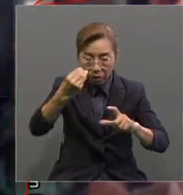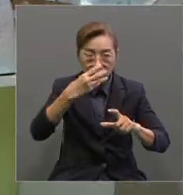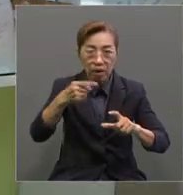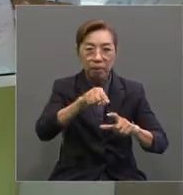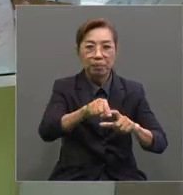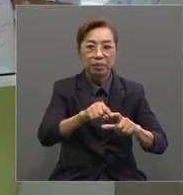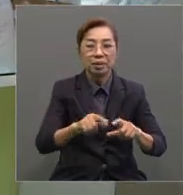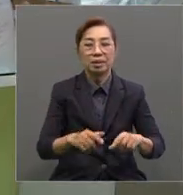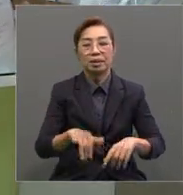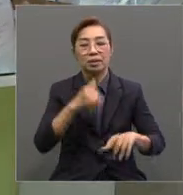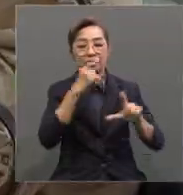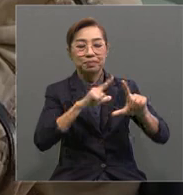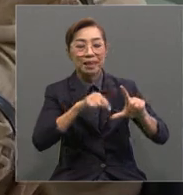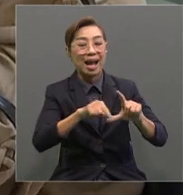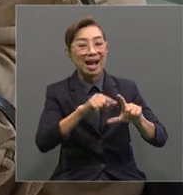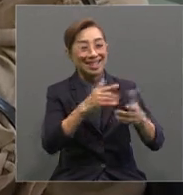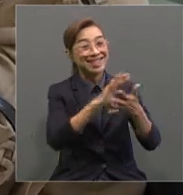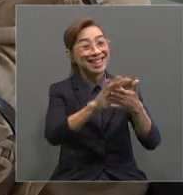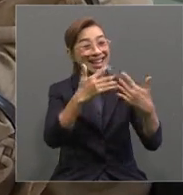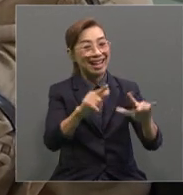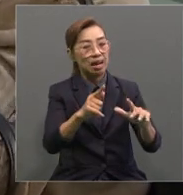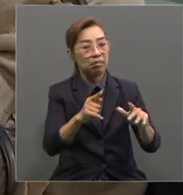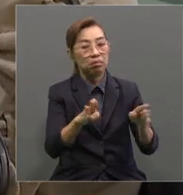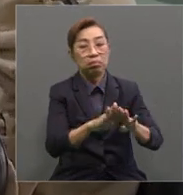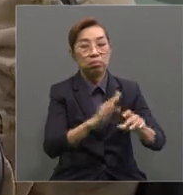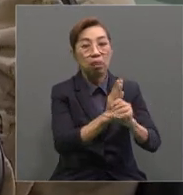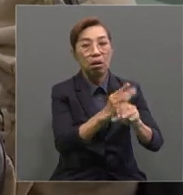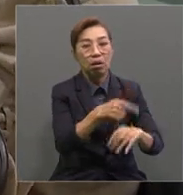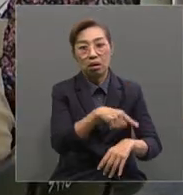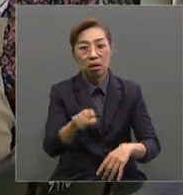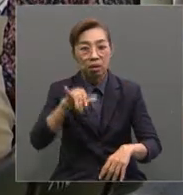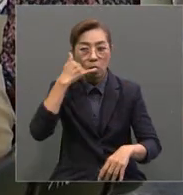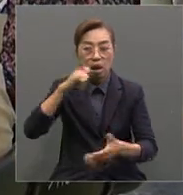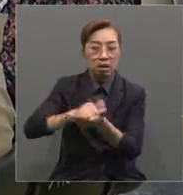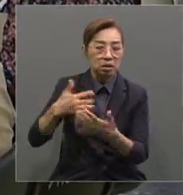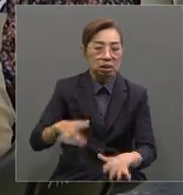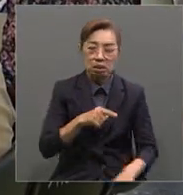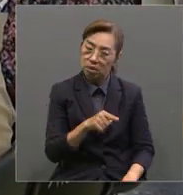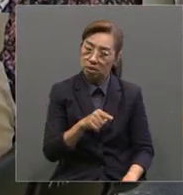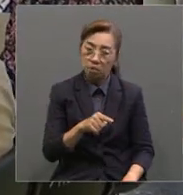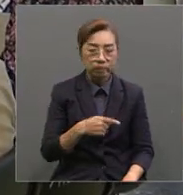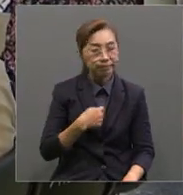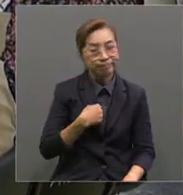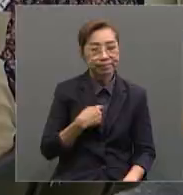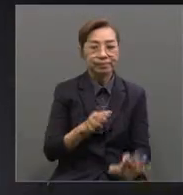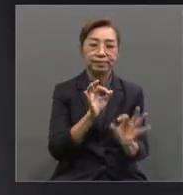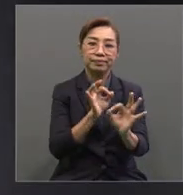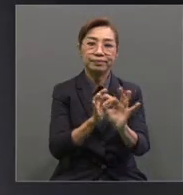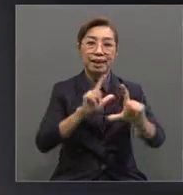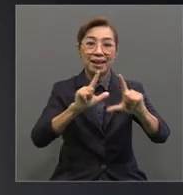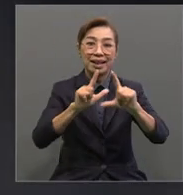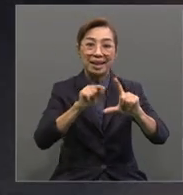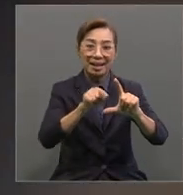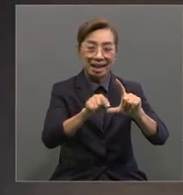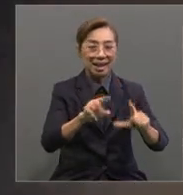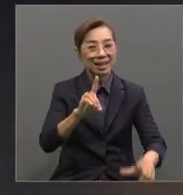ว่าอ่ะเสร็จแล้วนะแล้วก็ตัดสายทิ้งทันทีหลังจากวางสายครับเขาบอกว่าผู้เสียหายเนี่ยเข้าไปดูบัญชีในLINEที่